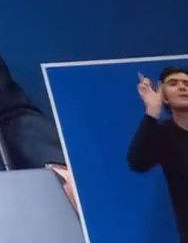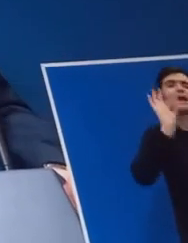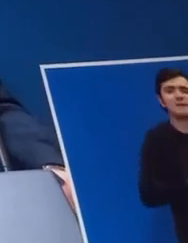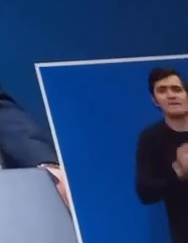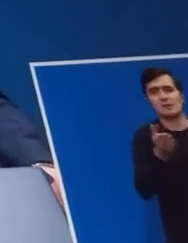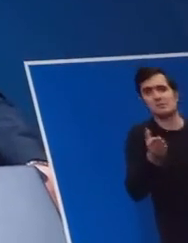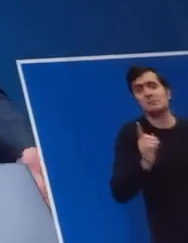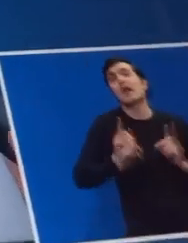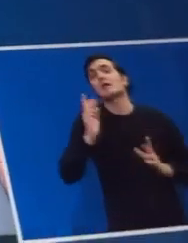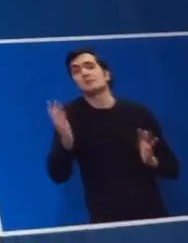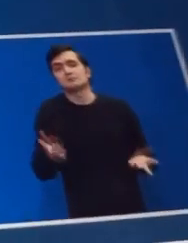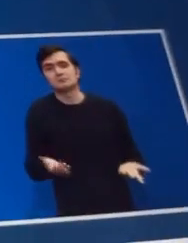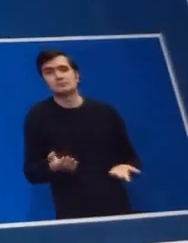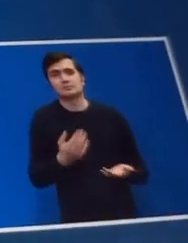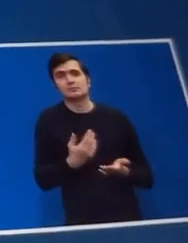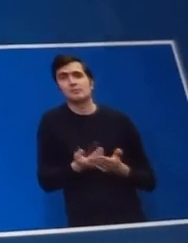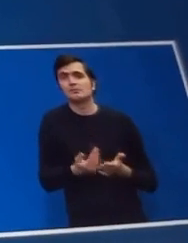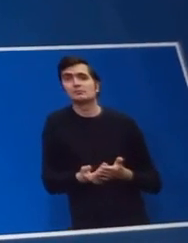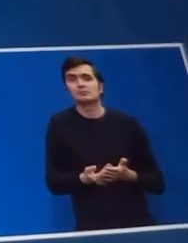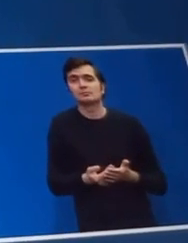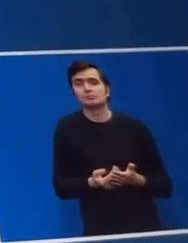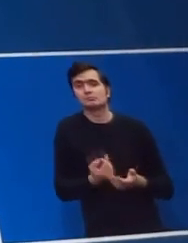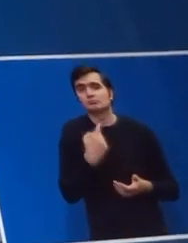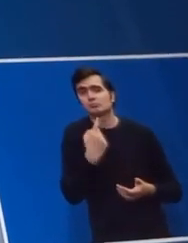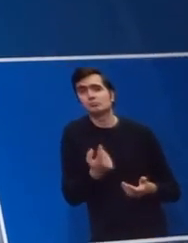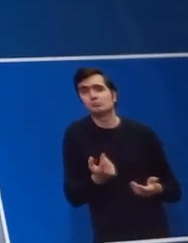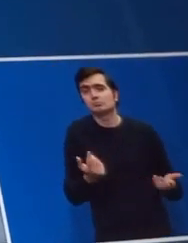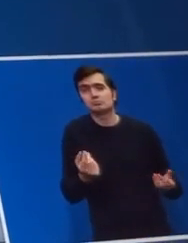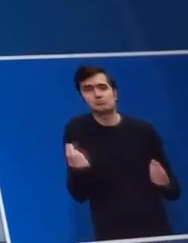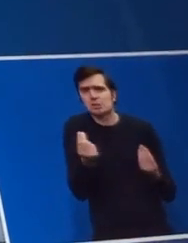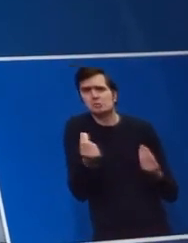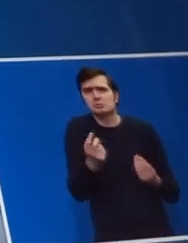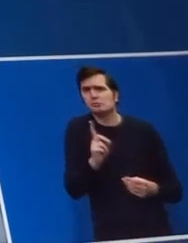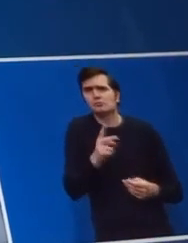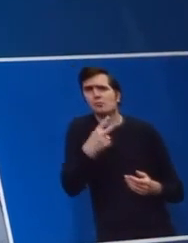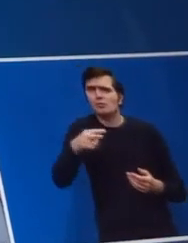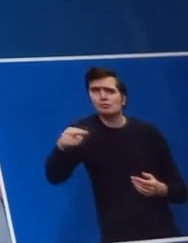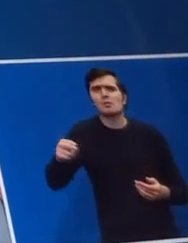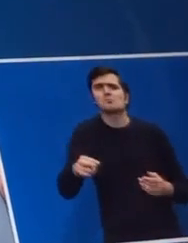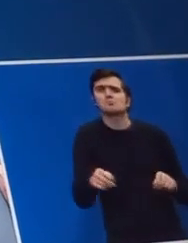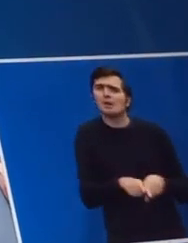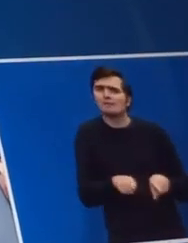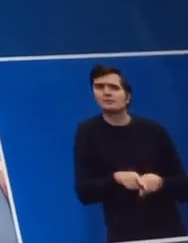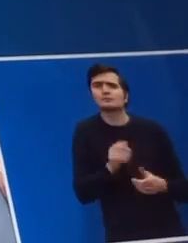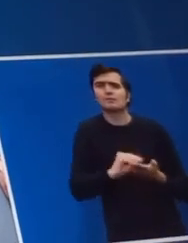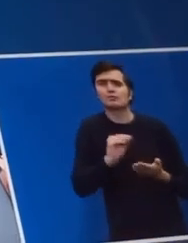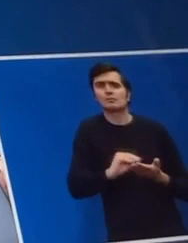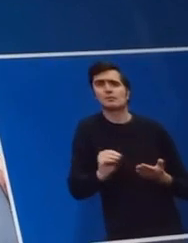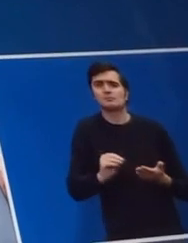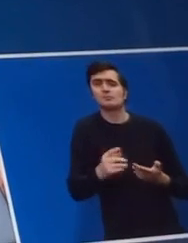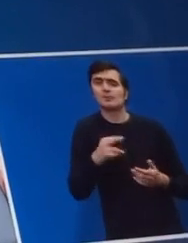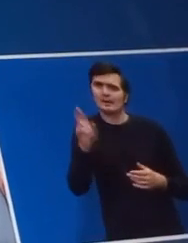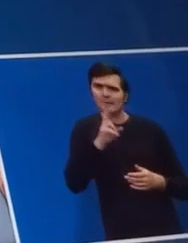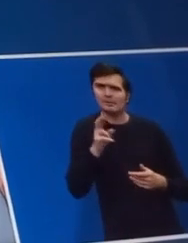de cheltuieli. Drept pentru care, de ce să nu continuăm să funcționăm încă o dată,